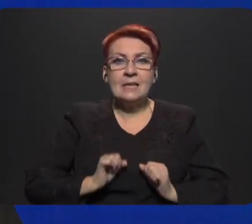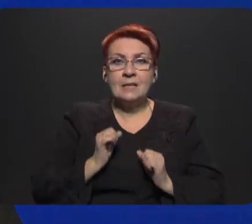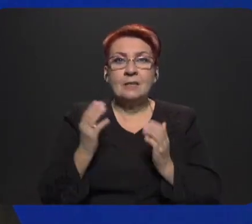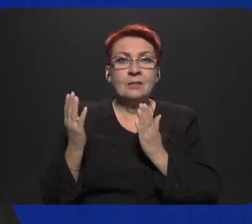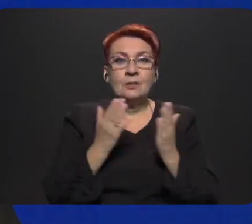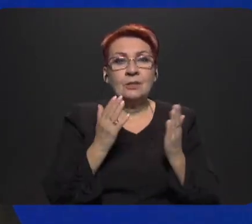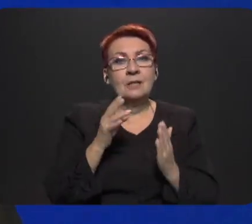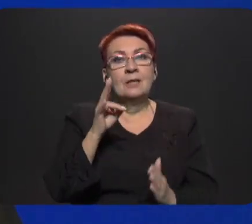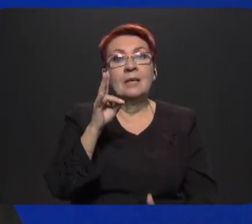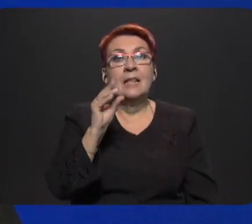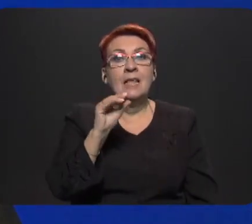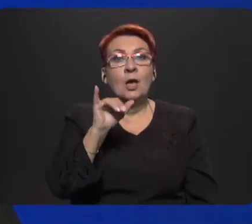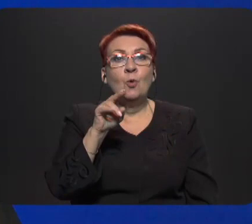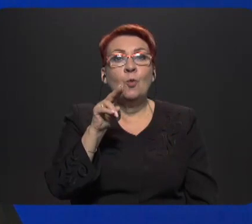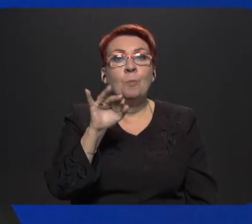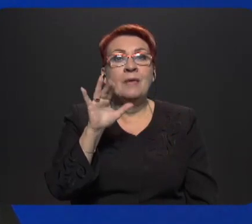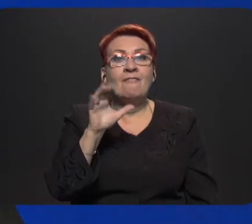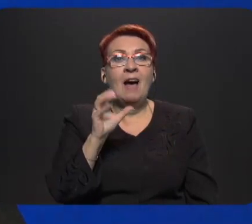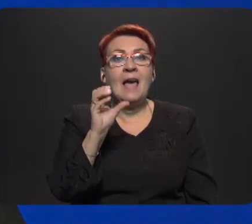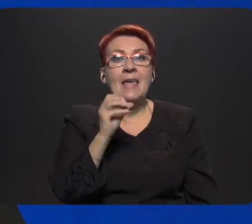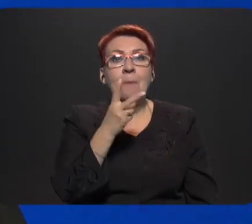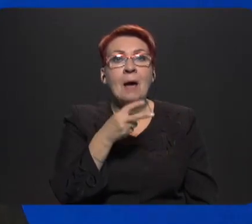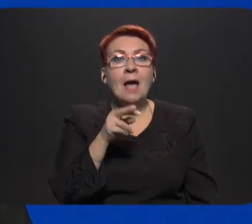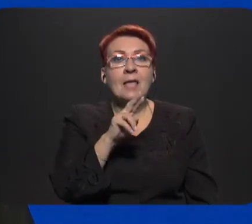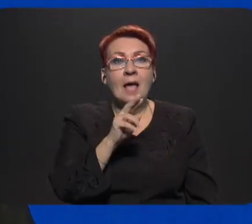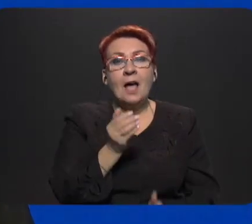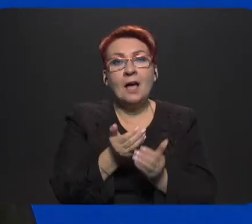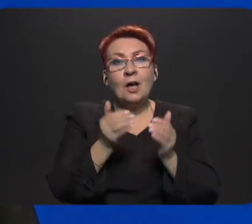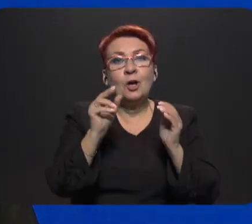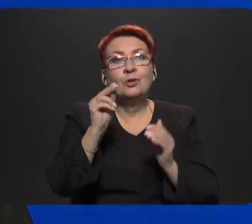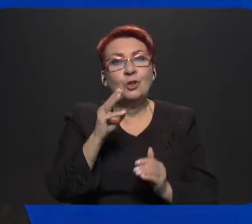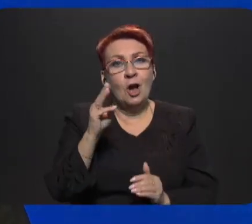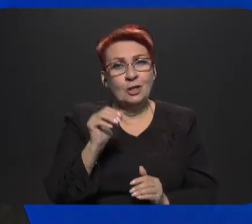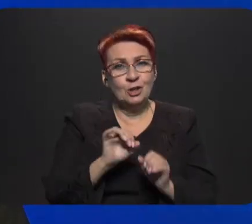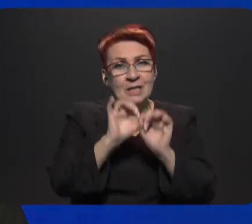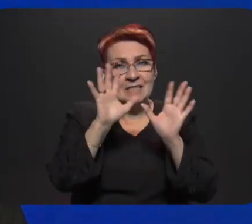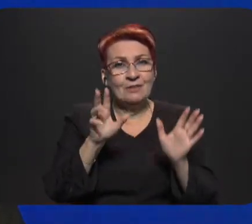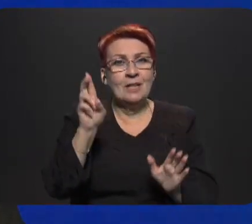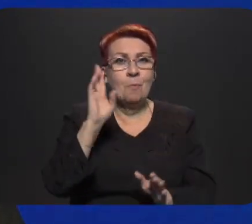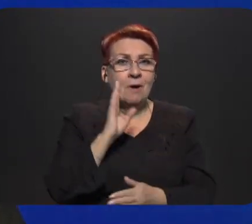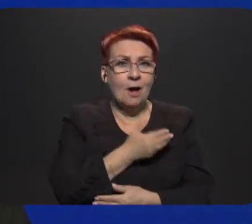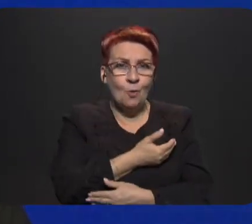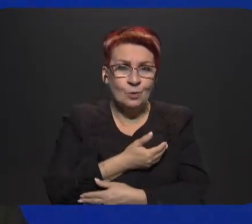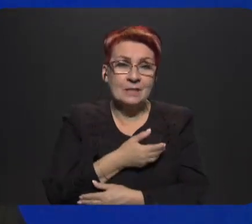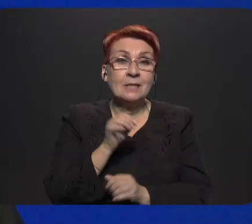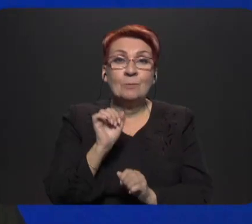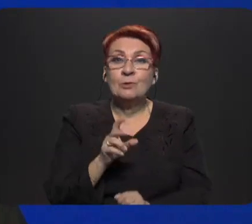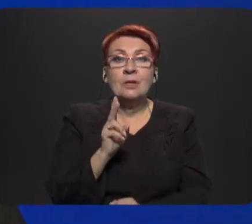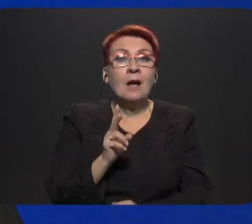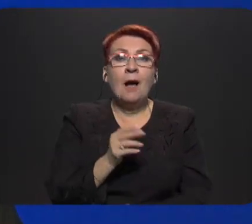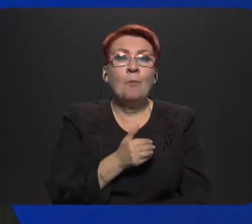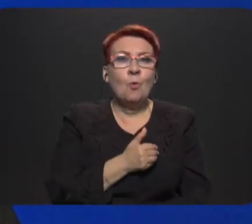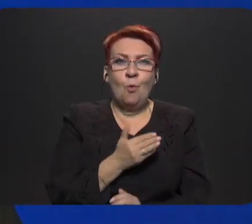читать «Неупиваемый чаша Божьей Матери». Да? Но на самом деле можно, конечно же, молиться кому угодно, вот, потому, кому